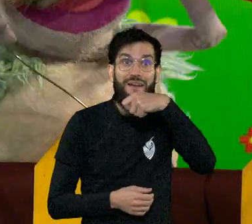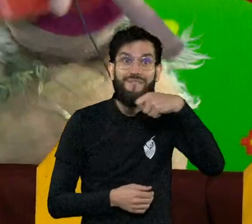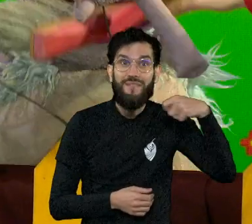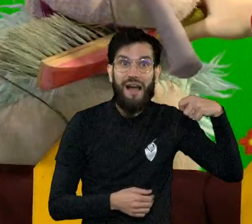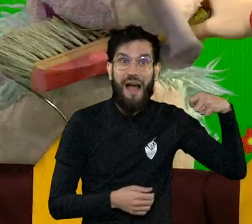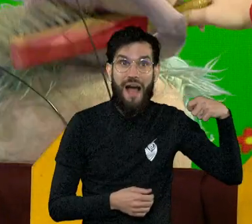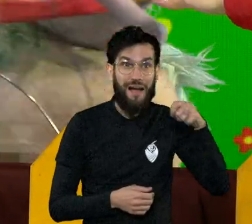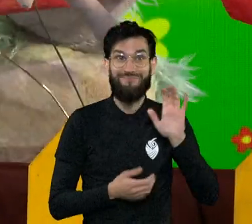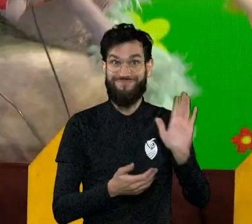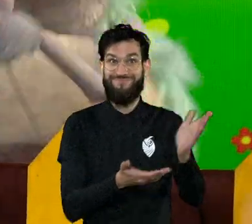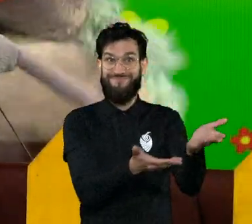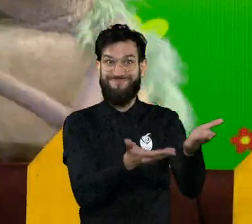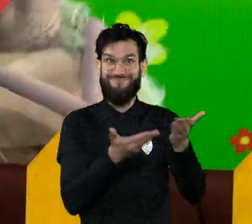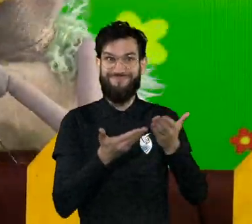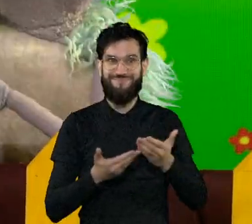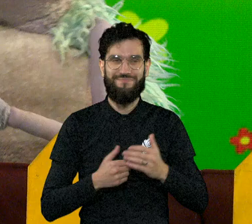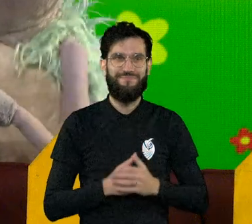zubnú Kefku Elišku.